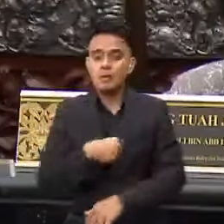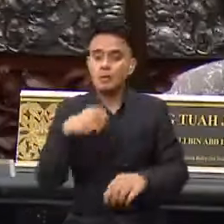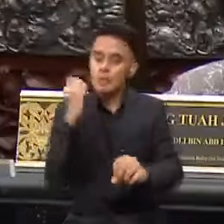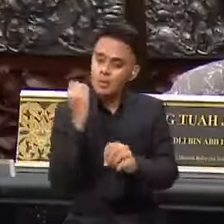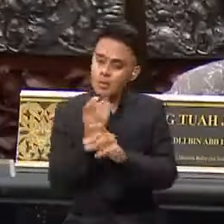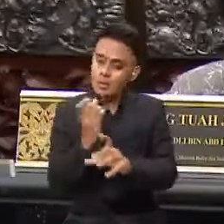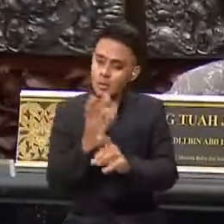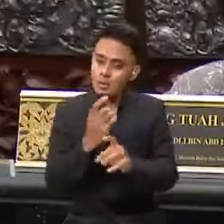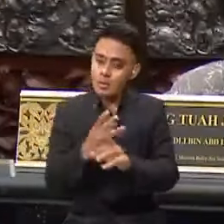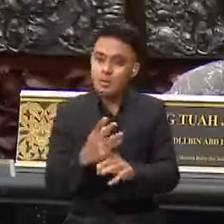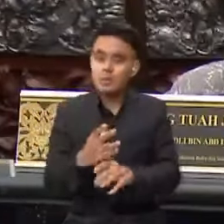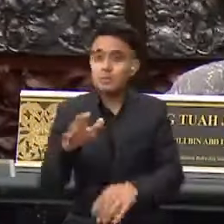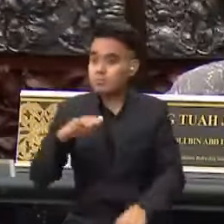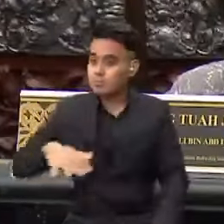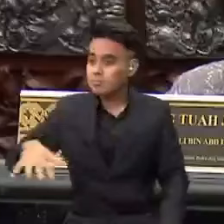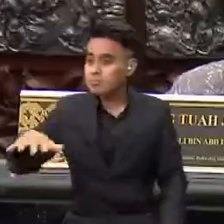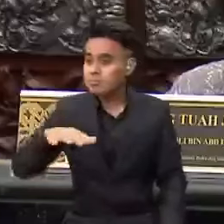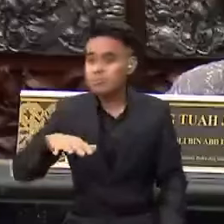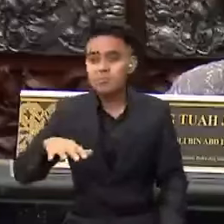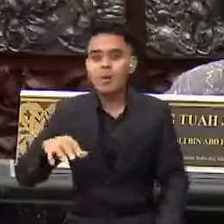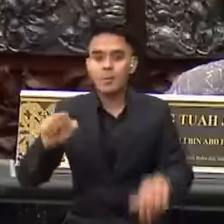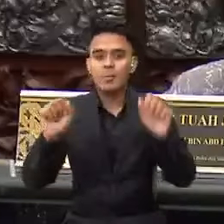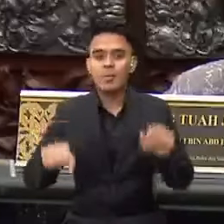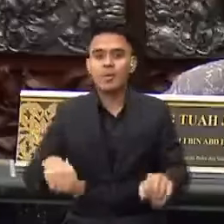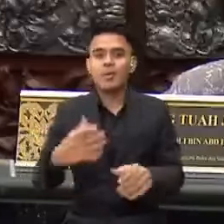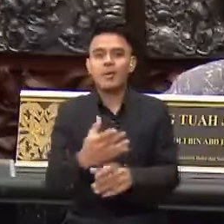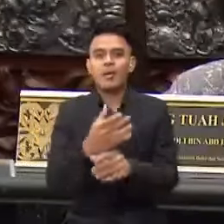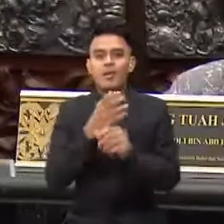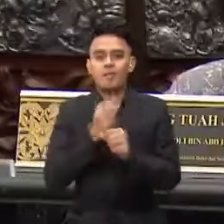cuba usahakan supaya mereka ini dapat